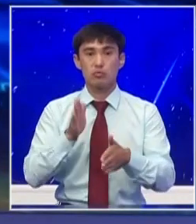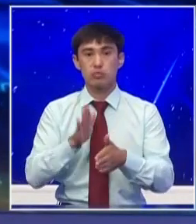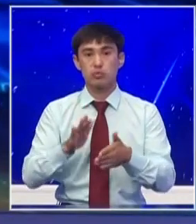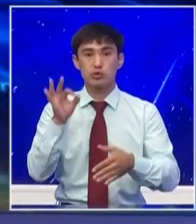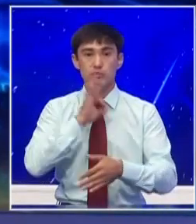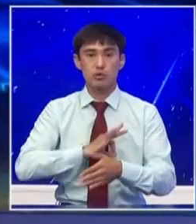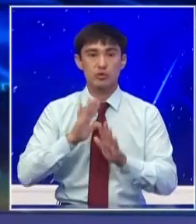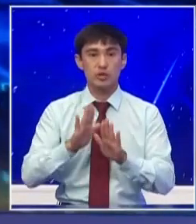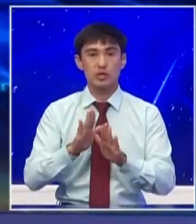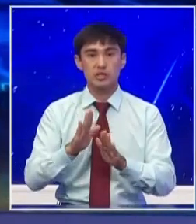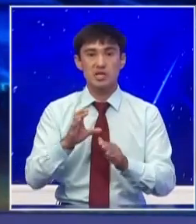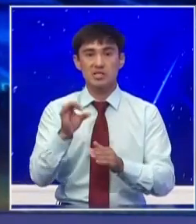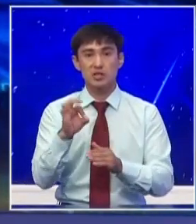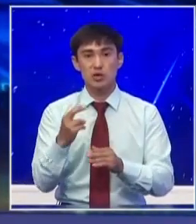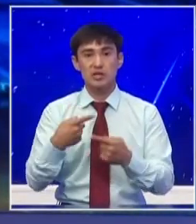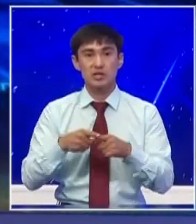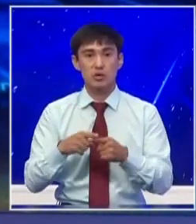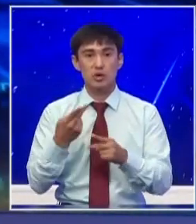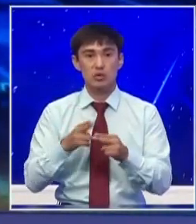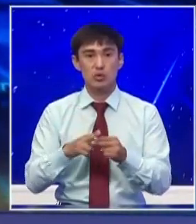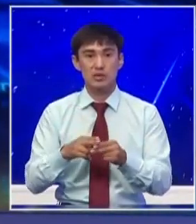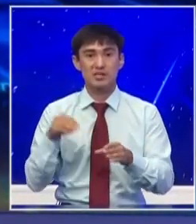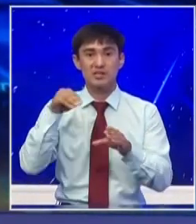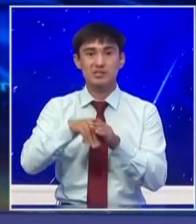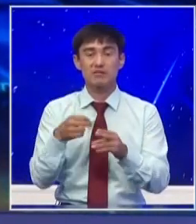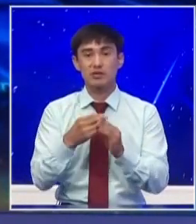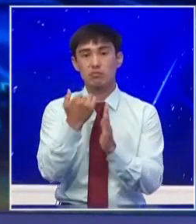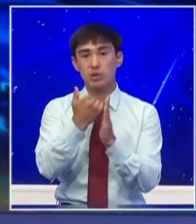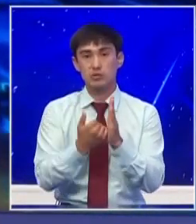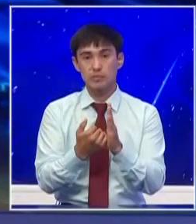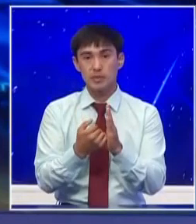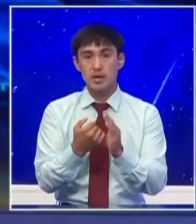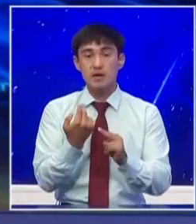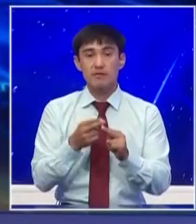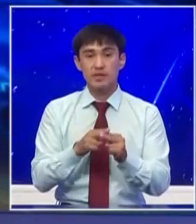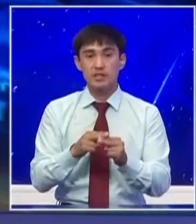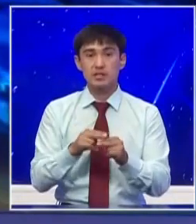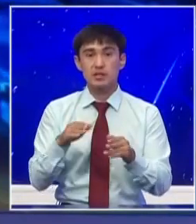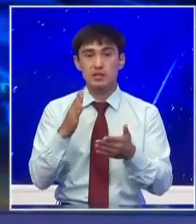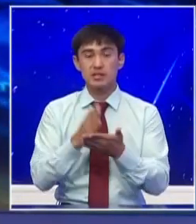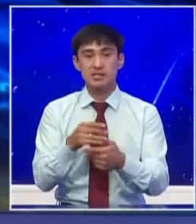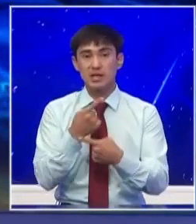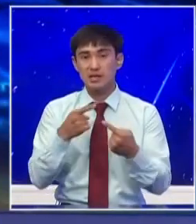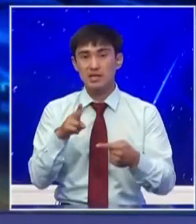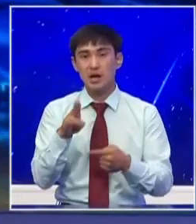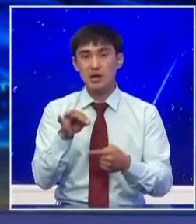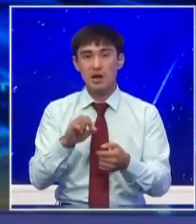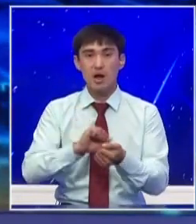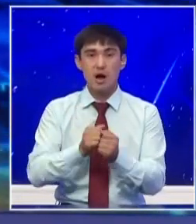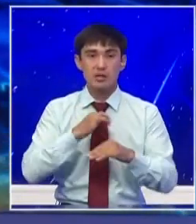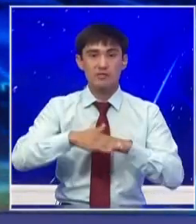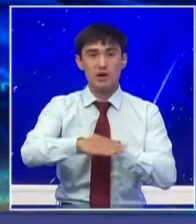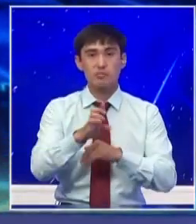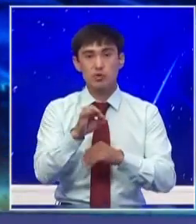будут использовать лишь то сырье и технологии, которые занесены в эту базу. В ней же представлены все карьеры, асфальтные